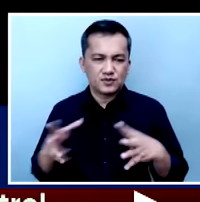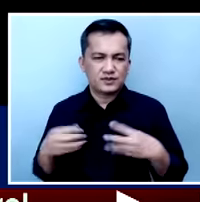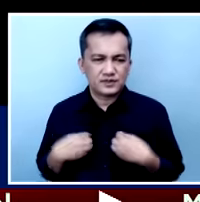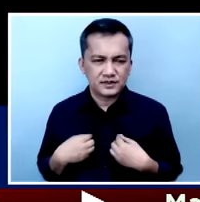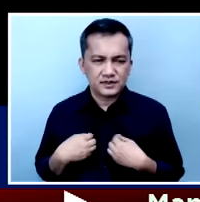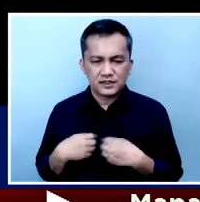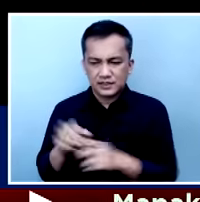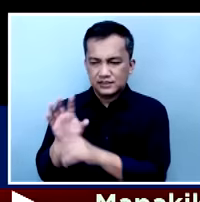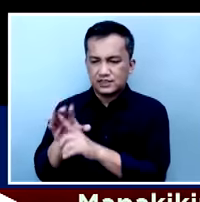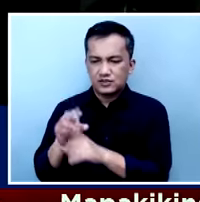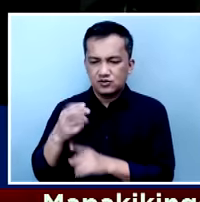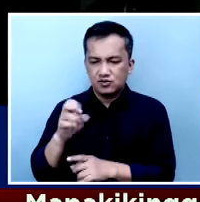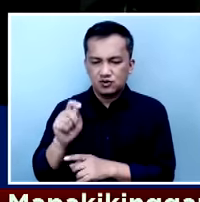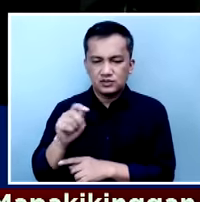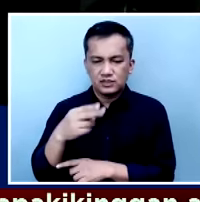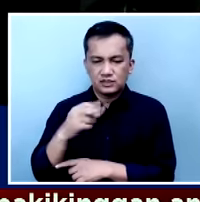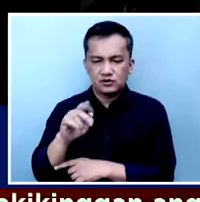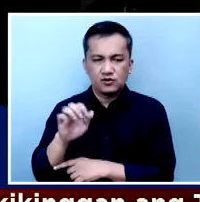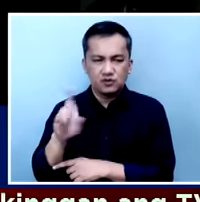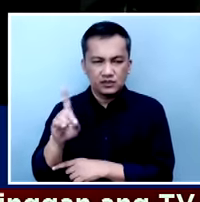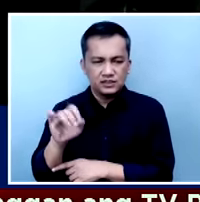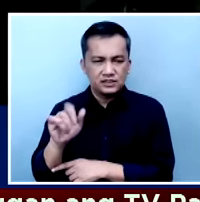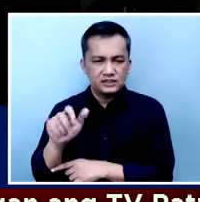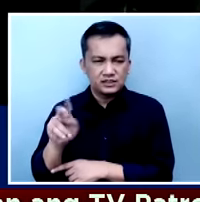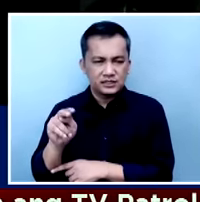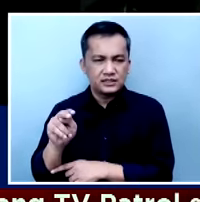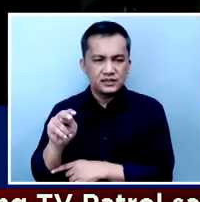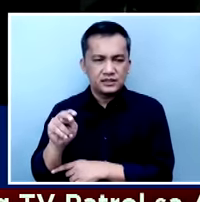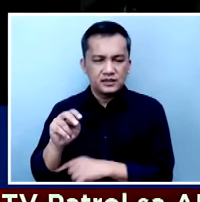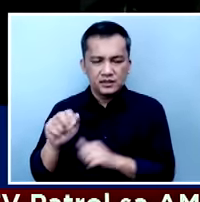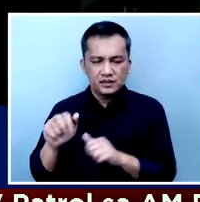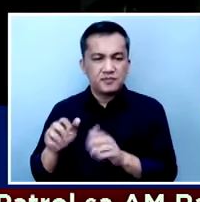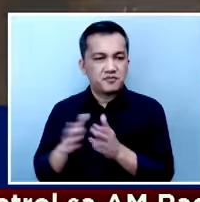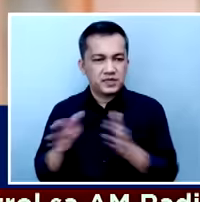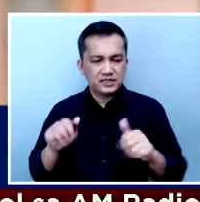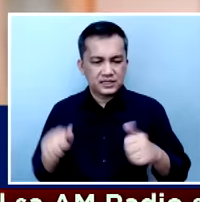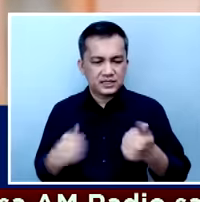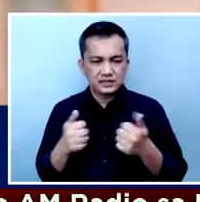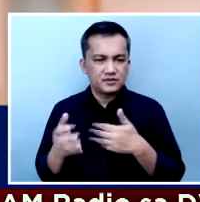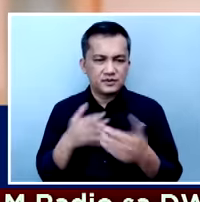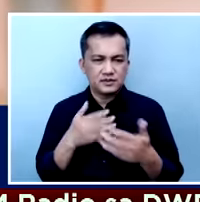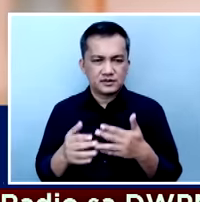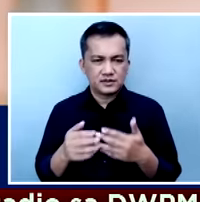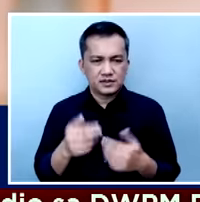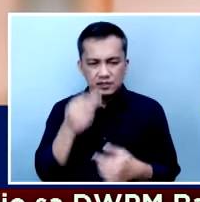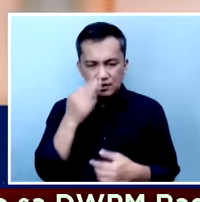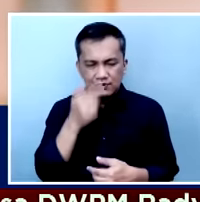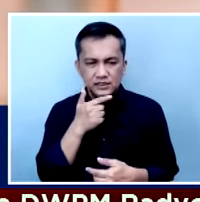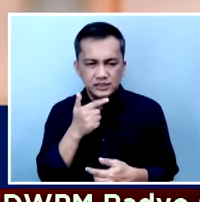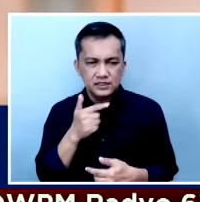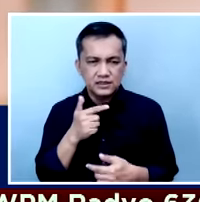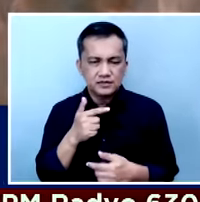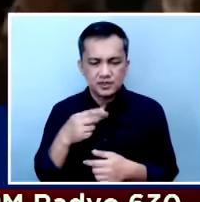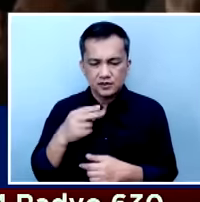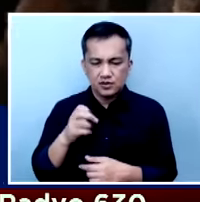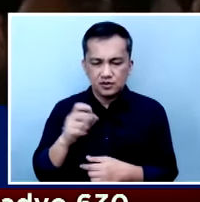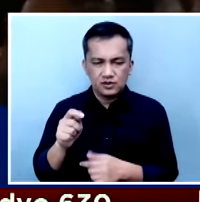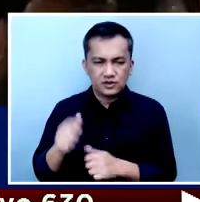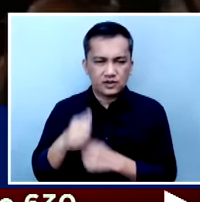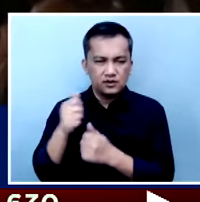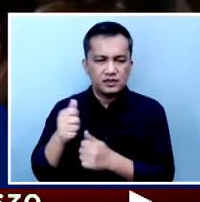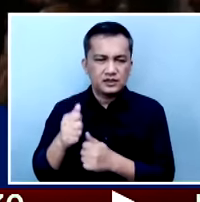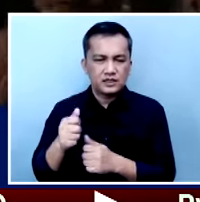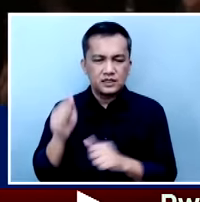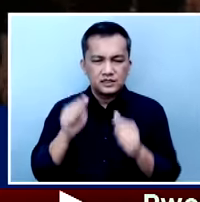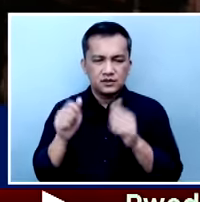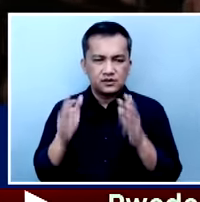show host na si Howard Stern, malaking hamon sa kahit sino, lalo na kung komedyante, na mag-host ng award show na puro mga aktor na nag-iingat